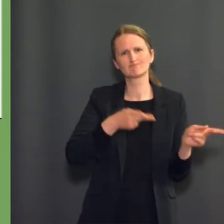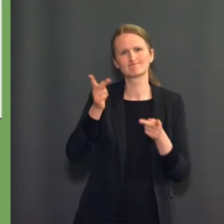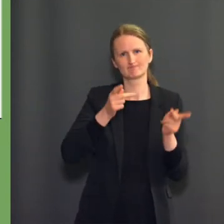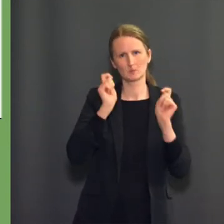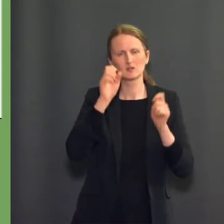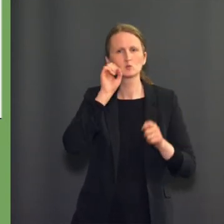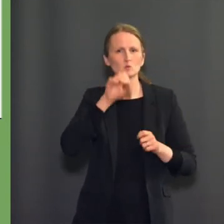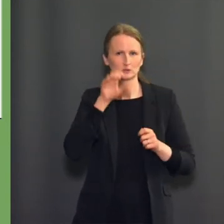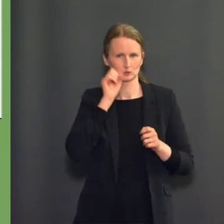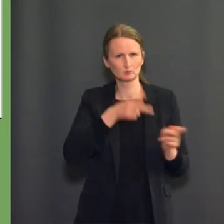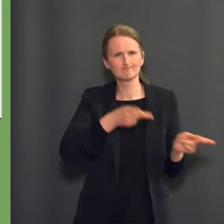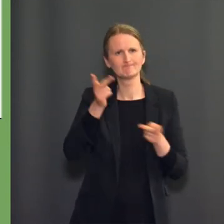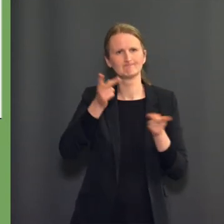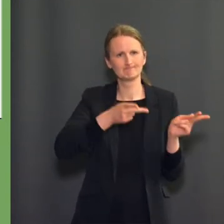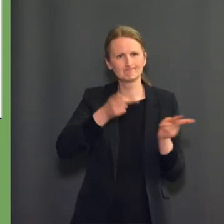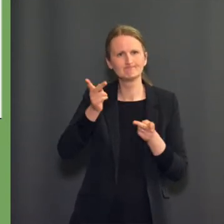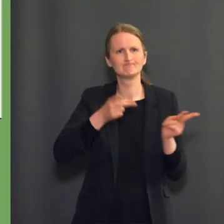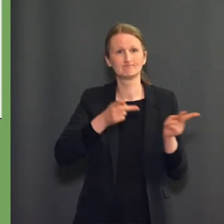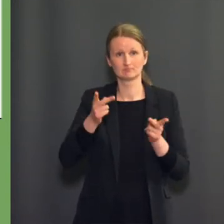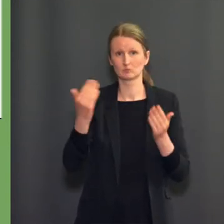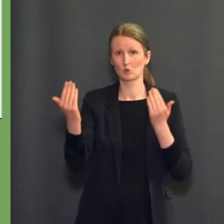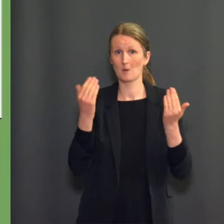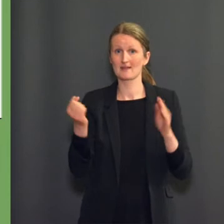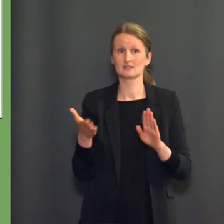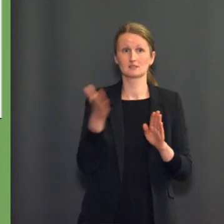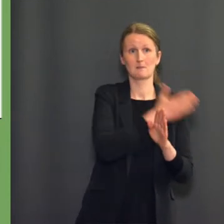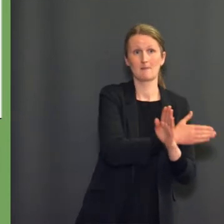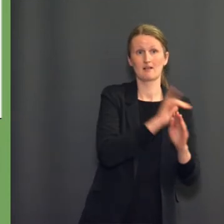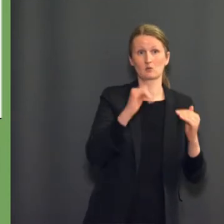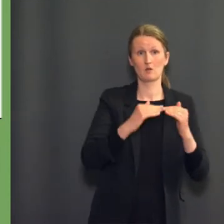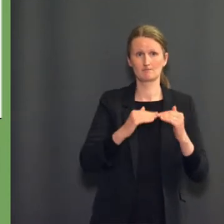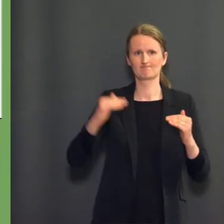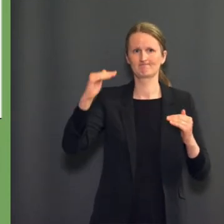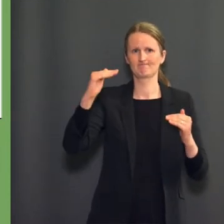C'est 11% de plus que la semaine dernière.